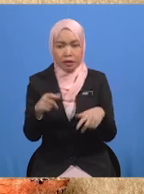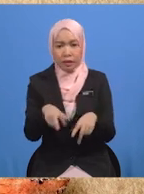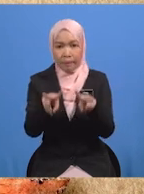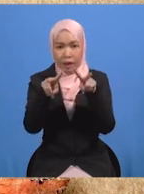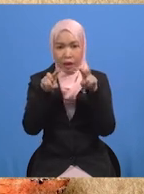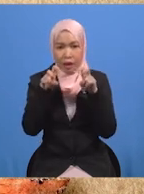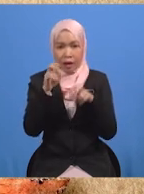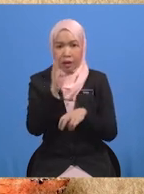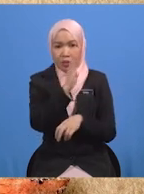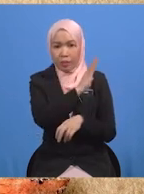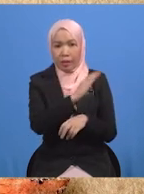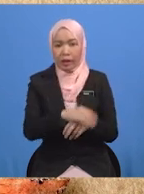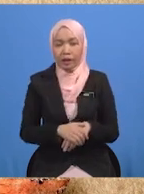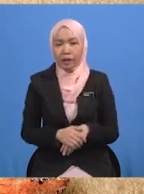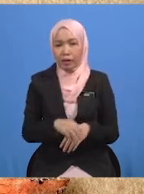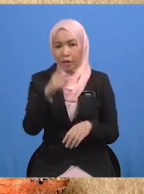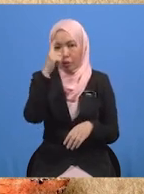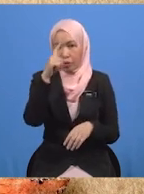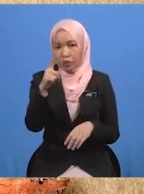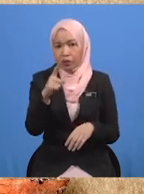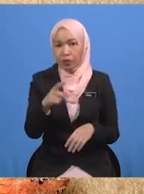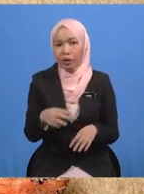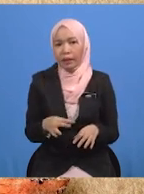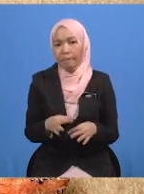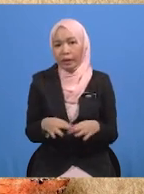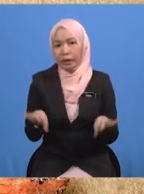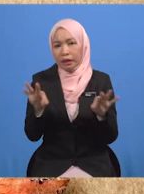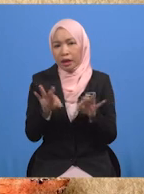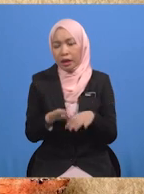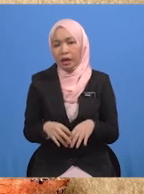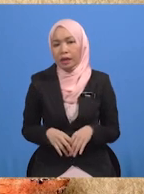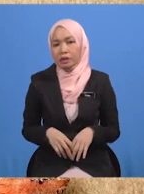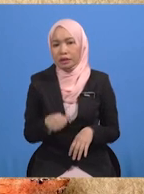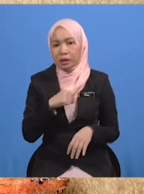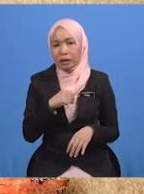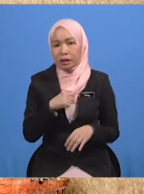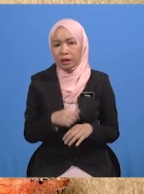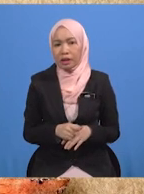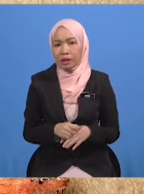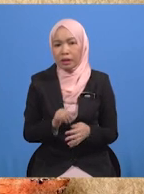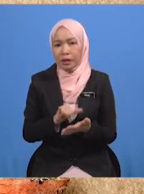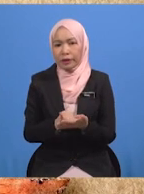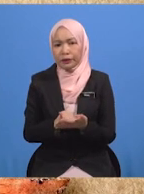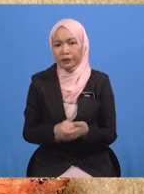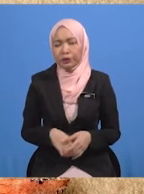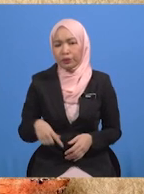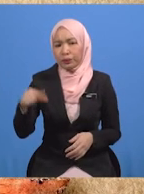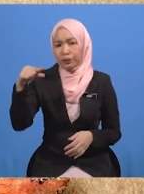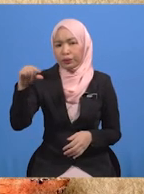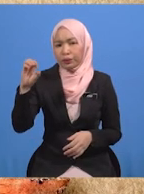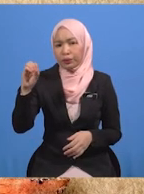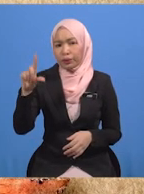lain demi kepentingan negara penjajah dengan faktor 3G, Goal, Gospel dan